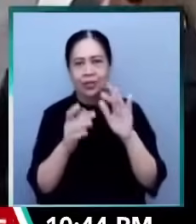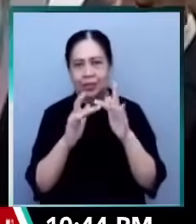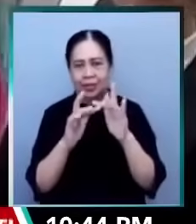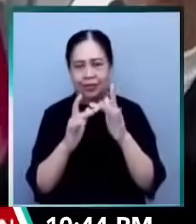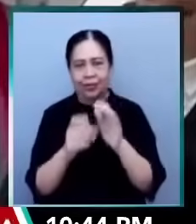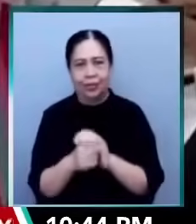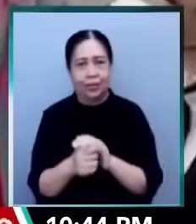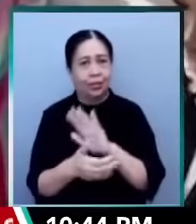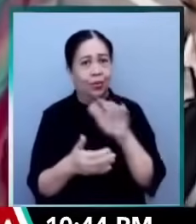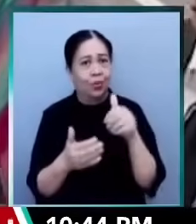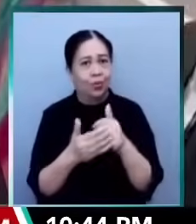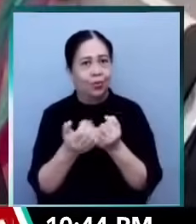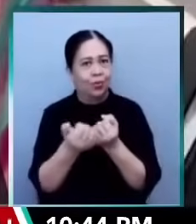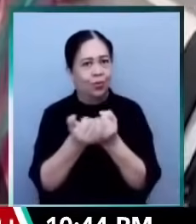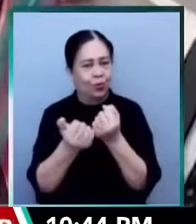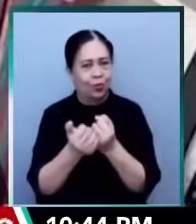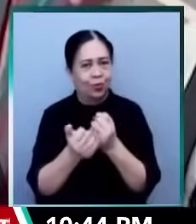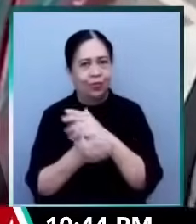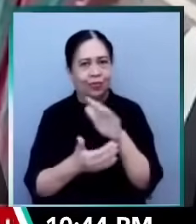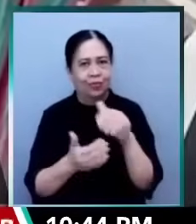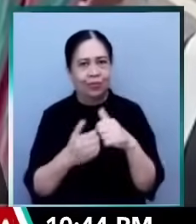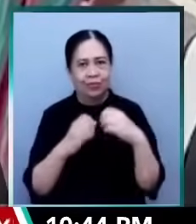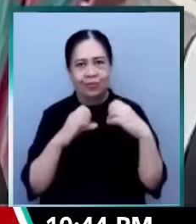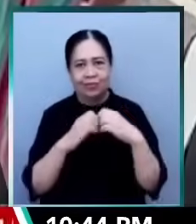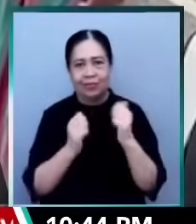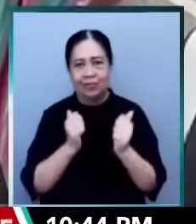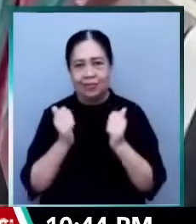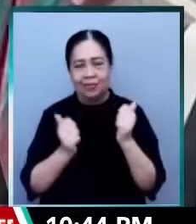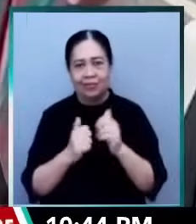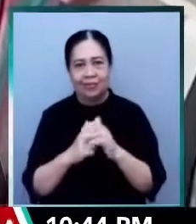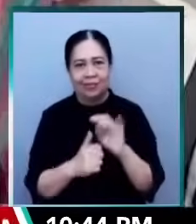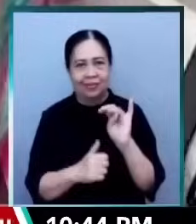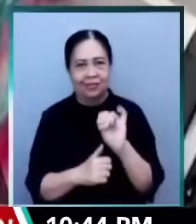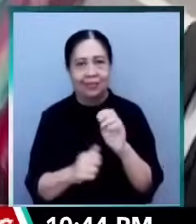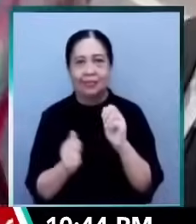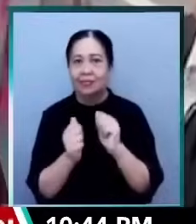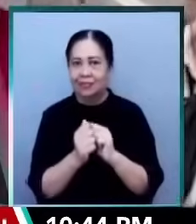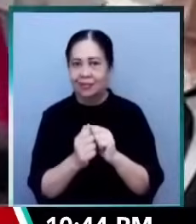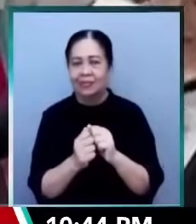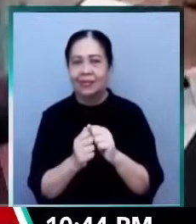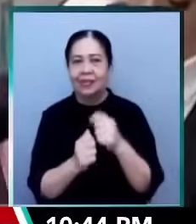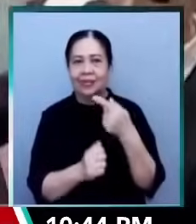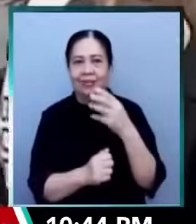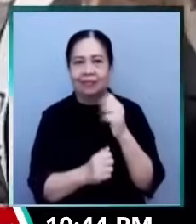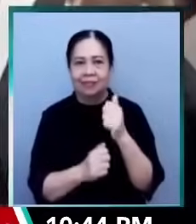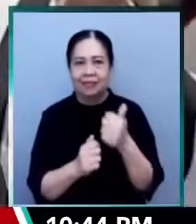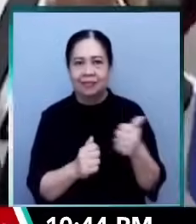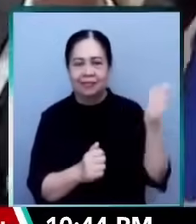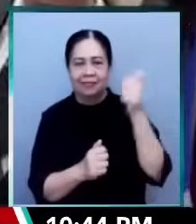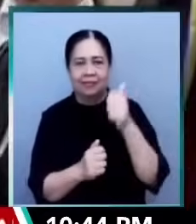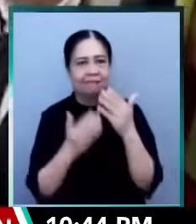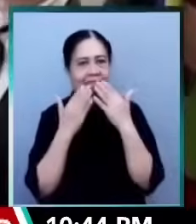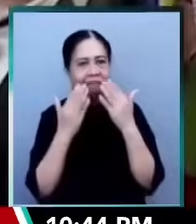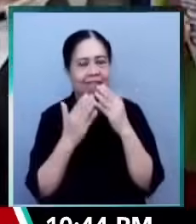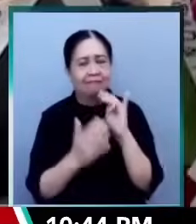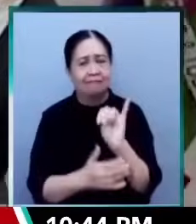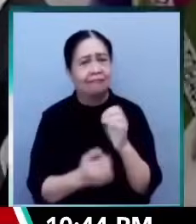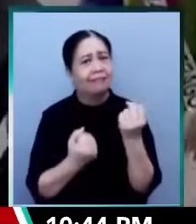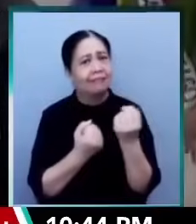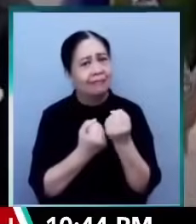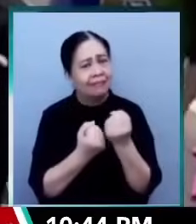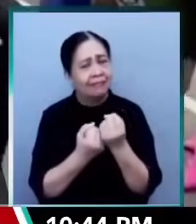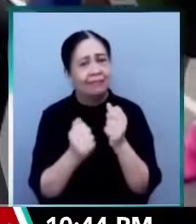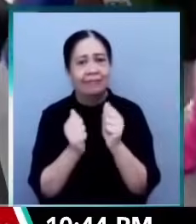kapwa Sparkle Artists ni Michelle, pati na ng GMA executives. Thankful si Michelle sa suporta pati na ng fans